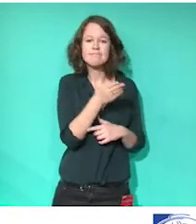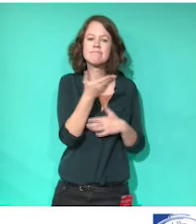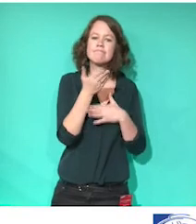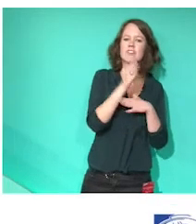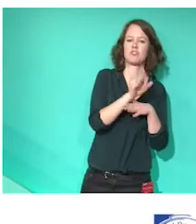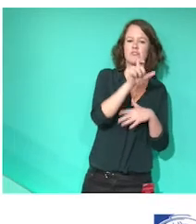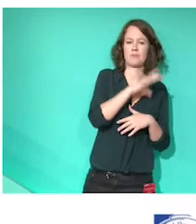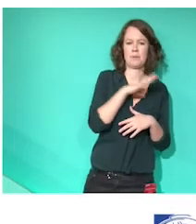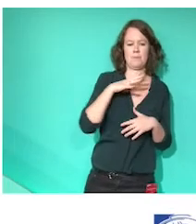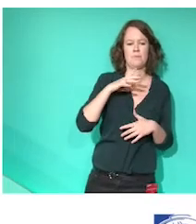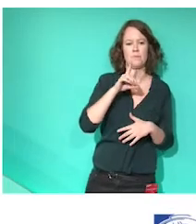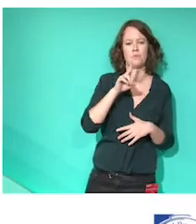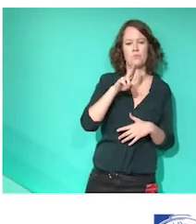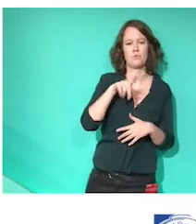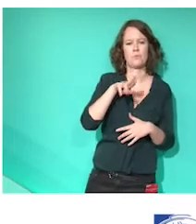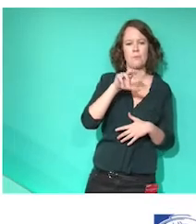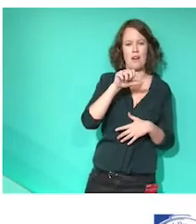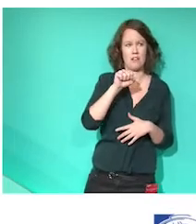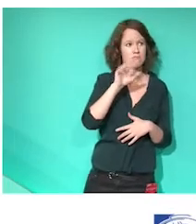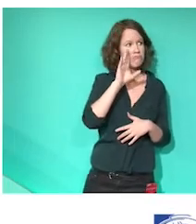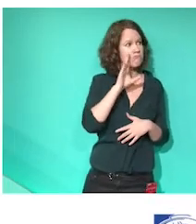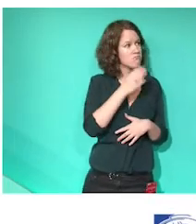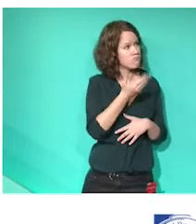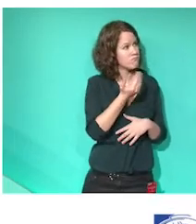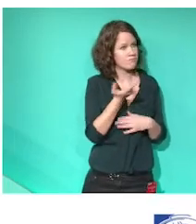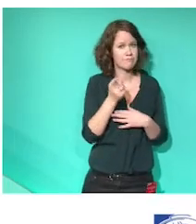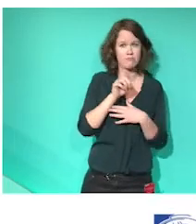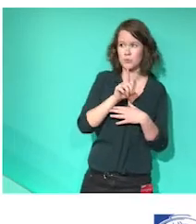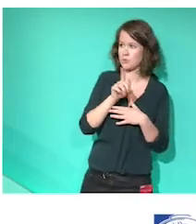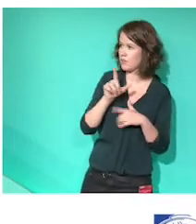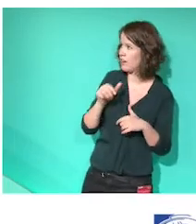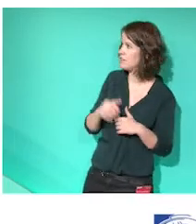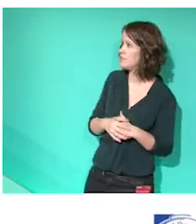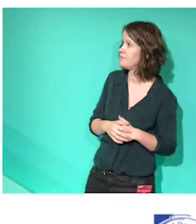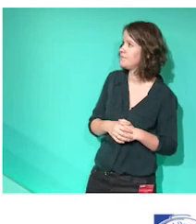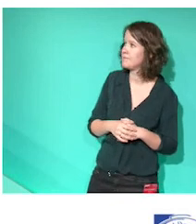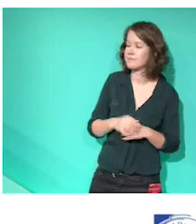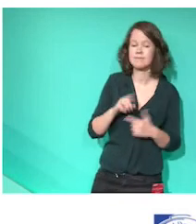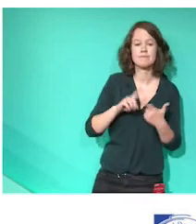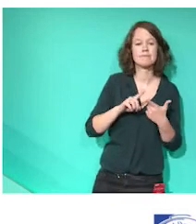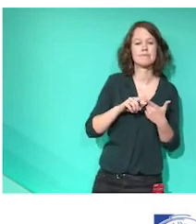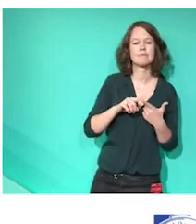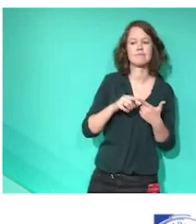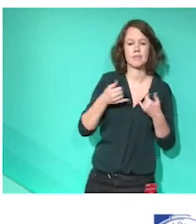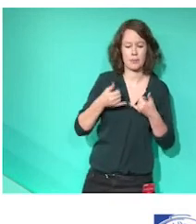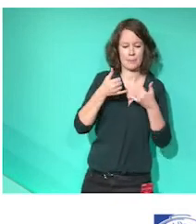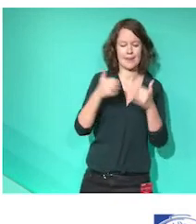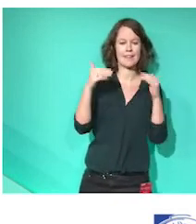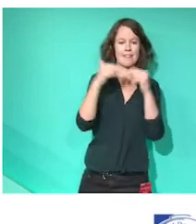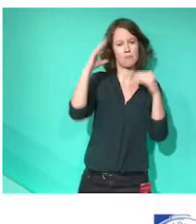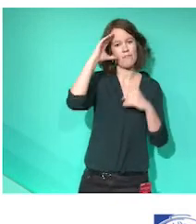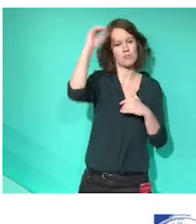Oran Duprat. Donc, cher Oran, pouvez-vous nous rejoindre ? Vous êtes là. J'appelle aussi le prix de